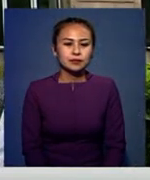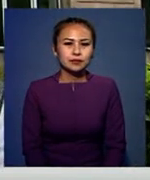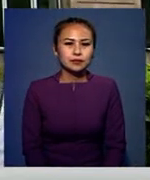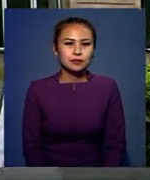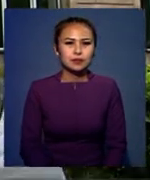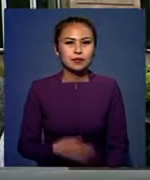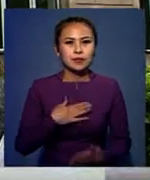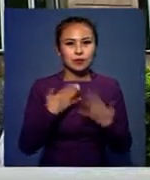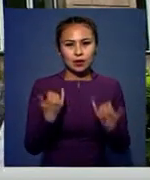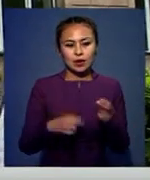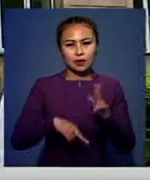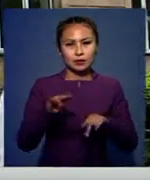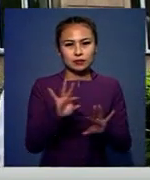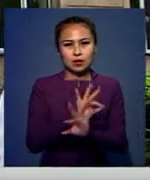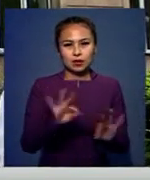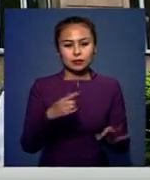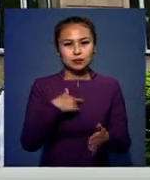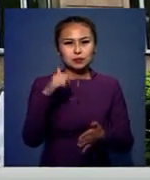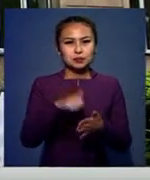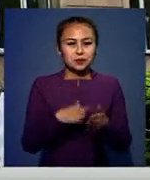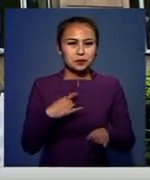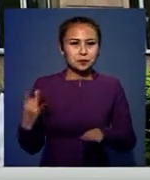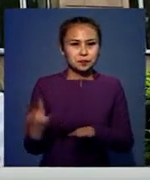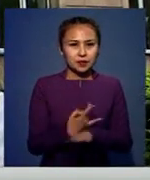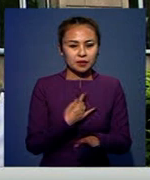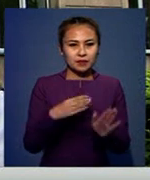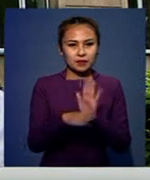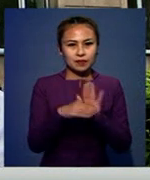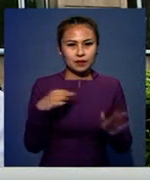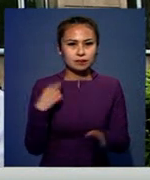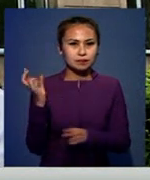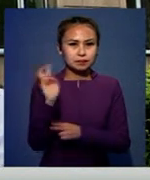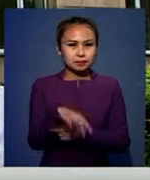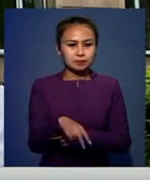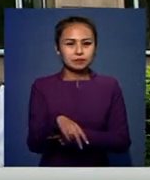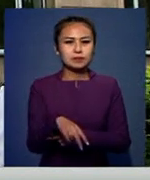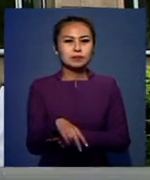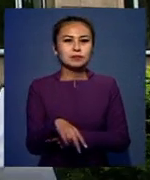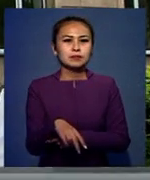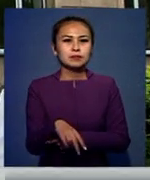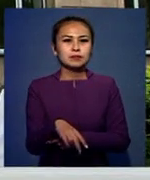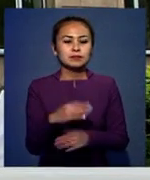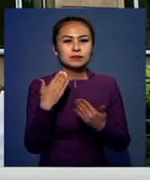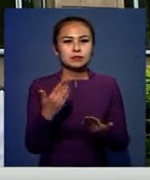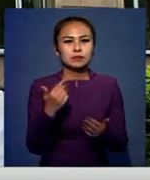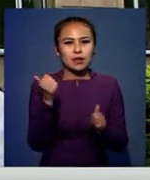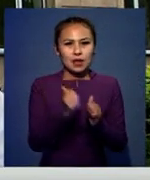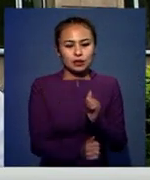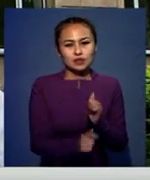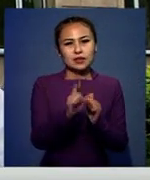Бүгінгі мен көңілгейім өте тамаша. Себеп бірінші рет мен бүгін таңдау дауыс беруге келіп тұрмын. Ол